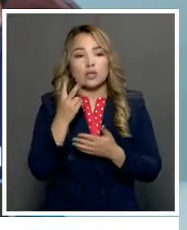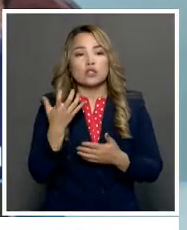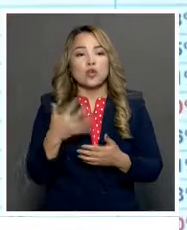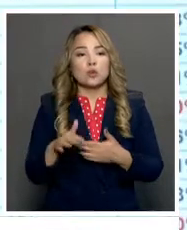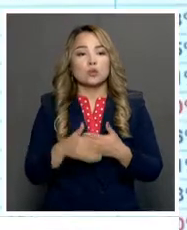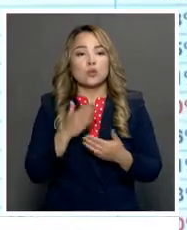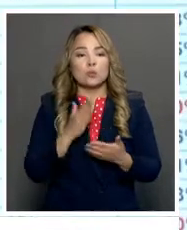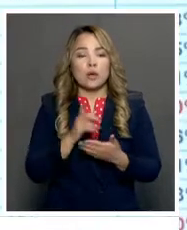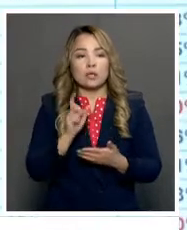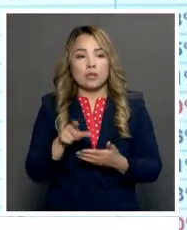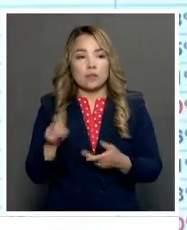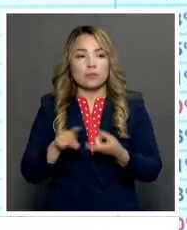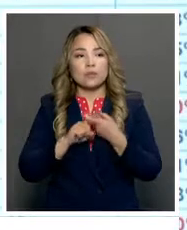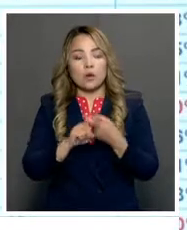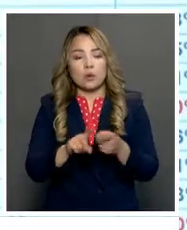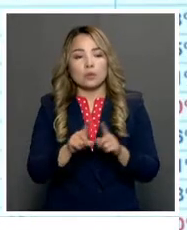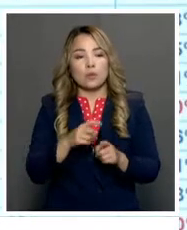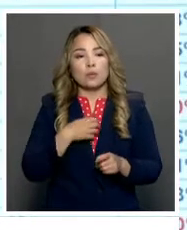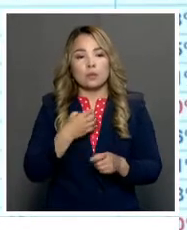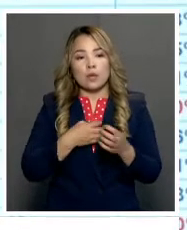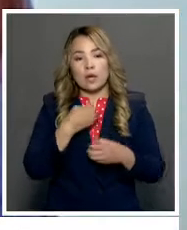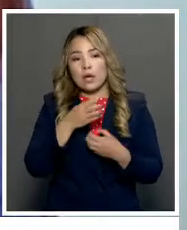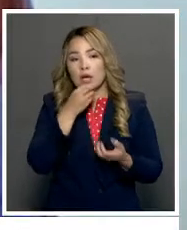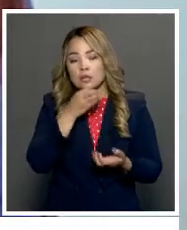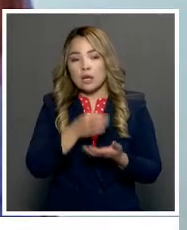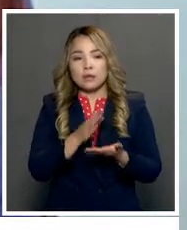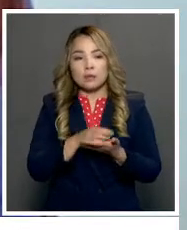мыңға жуық адам вирусы жұқтырады деп болжам жасап отыр.